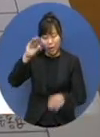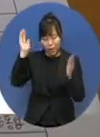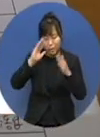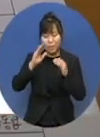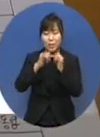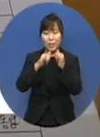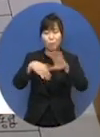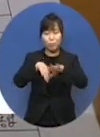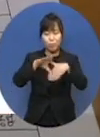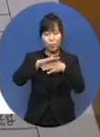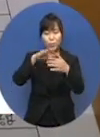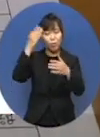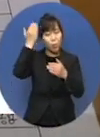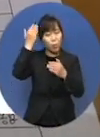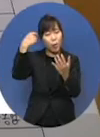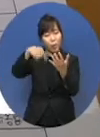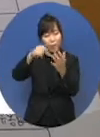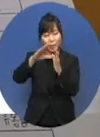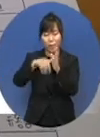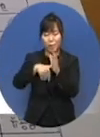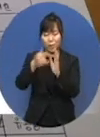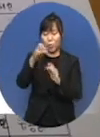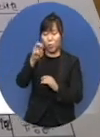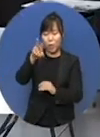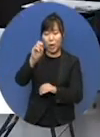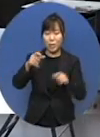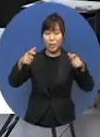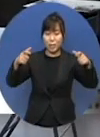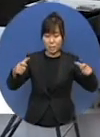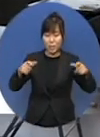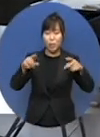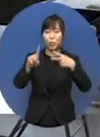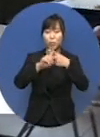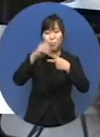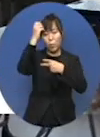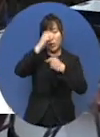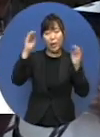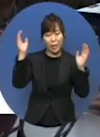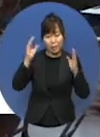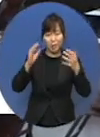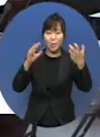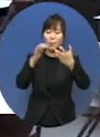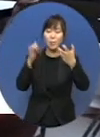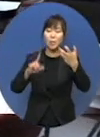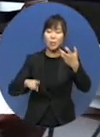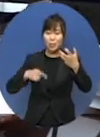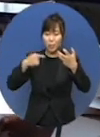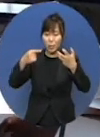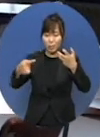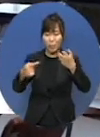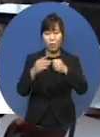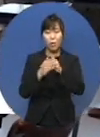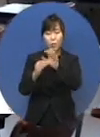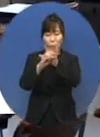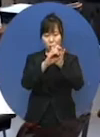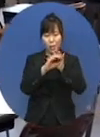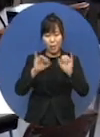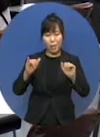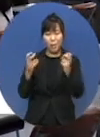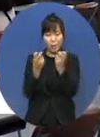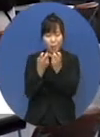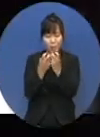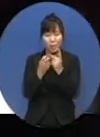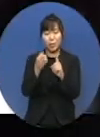청소년 인문 교양 강좌에는 광양 지역 중고등학생 80명이 참여해 코로나19